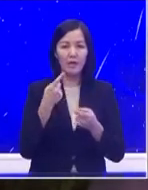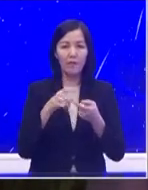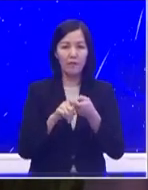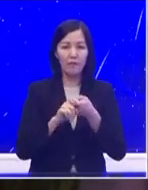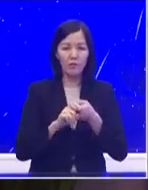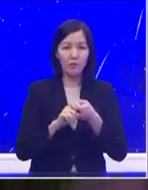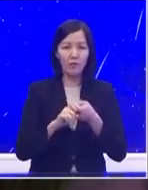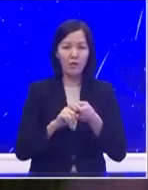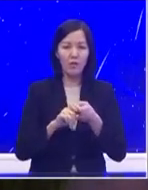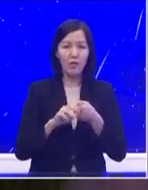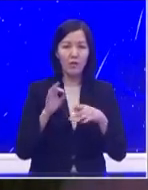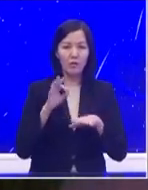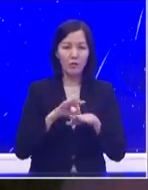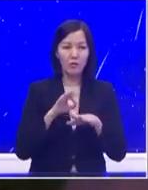инфекциямен